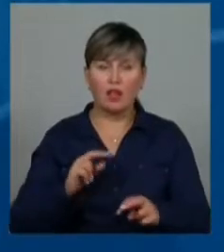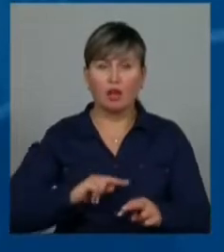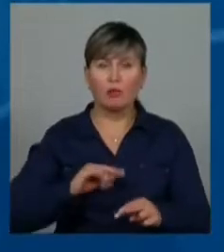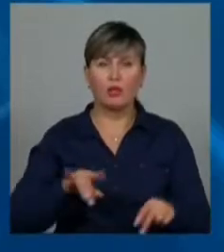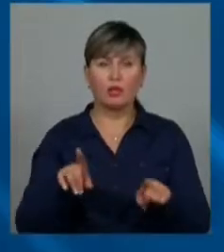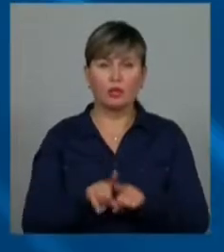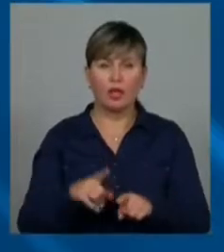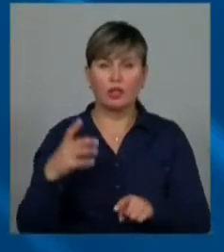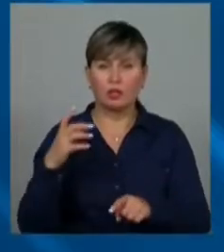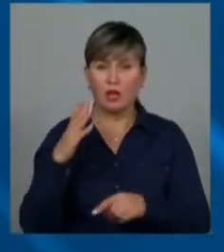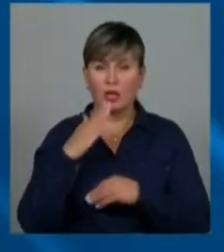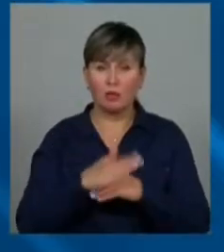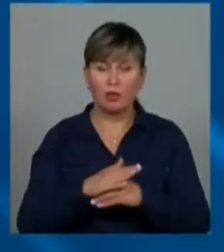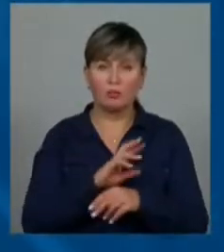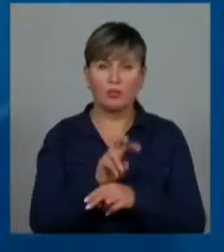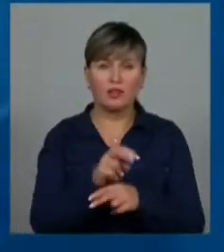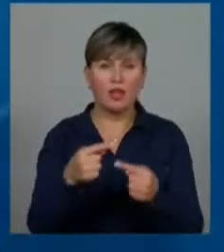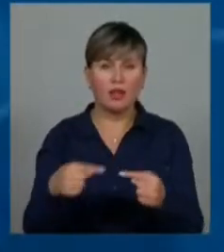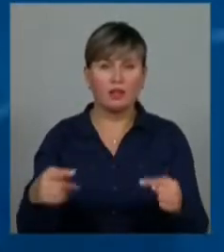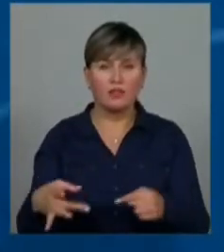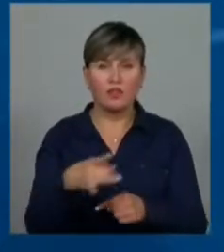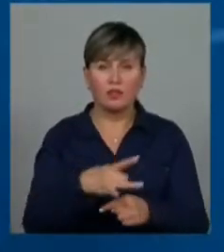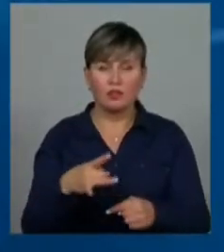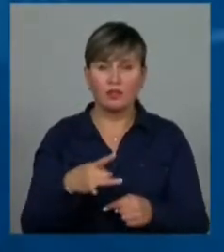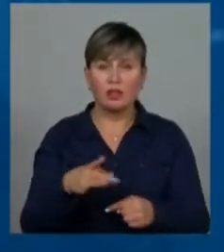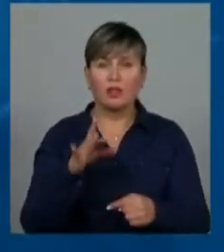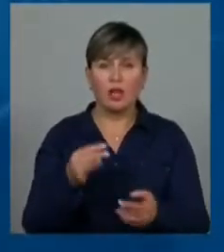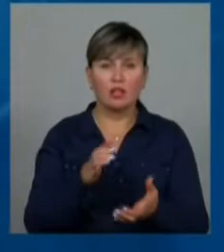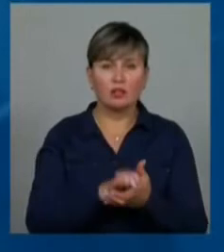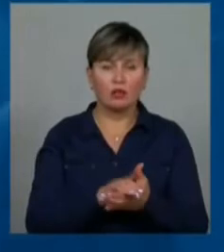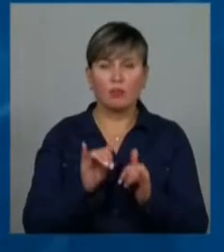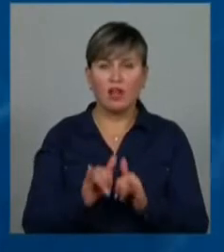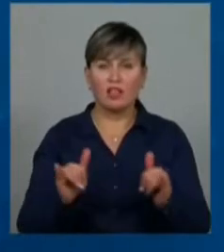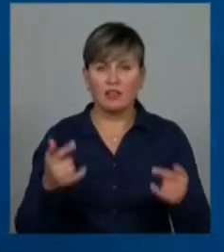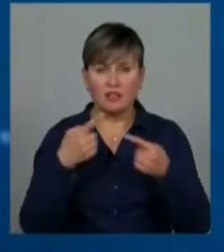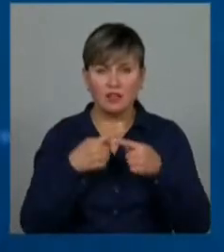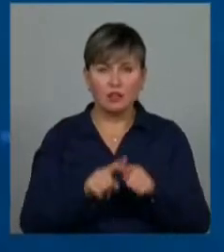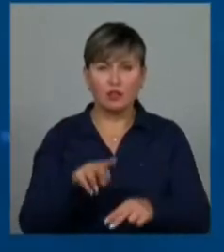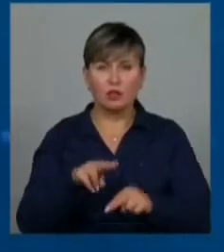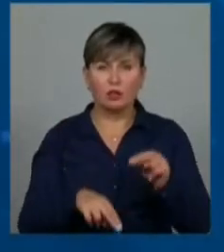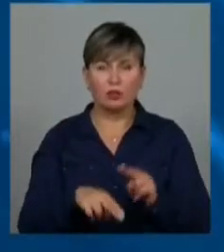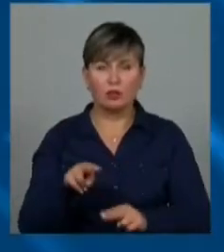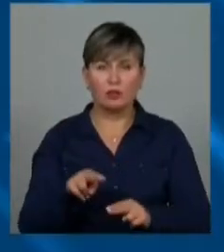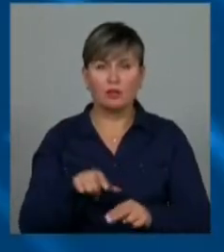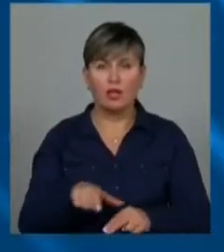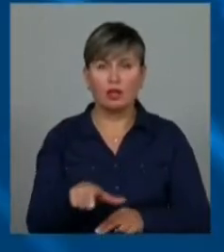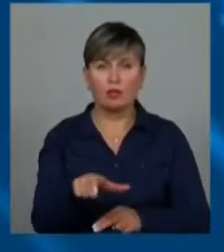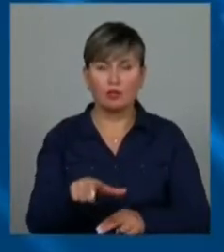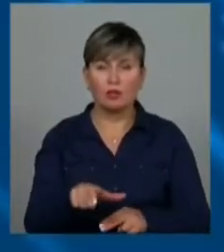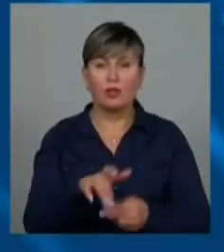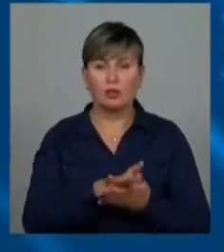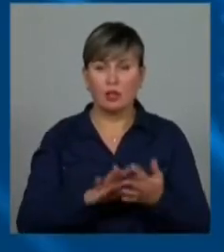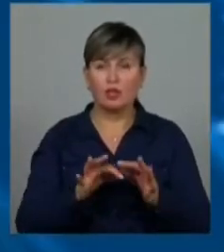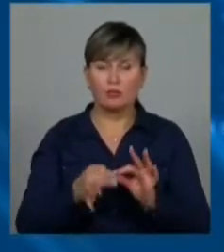Также градоначальник посетил ряд объектов в районе и ознакомился с развитием инженерной и дорожно-транспортной инфраструктуры. Обо всем по